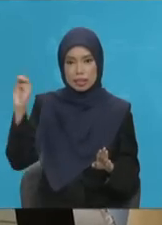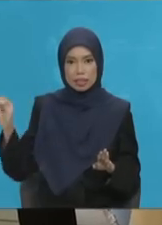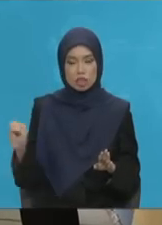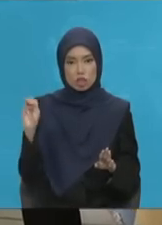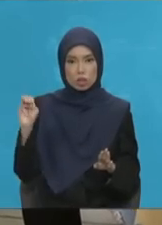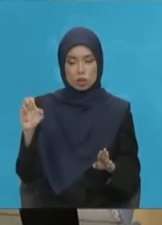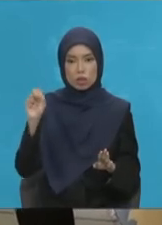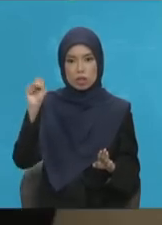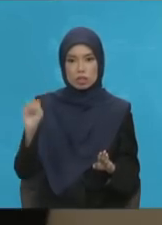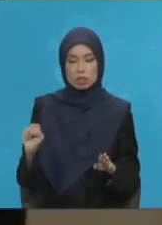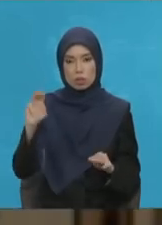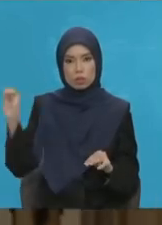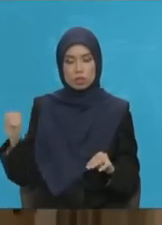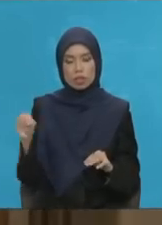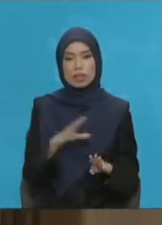dan Australia